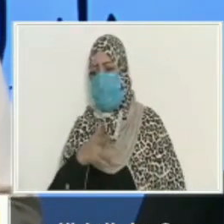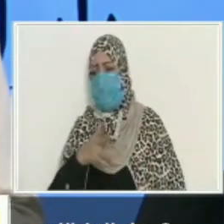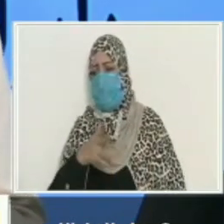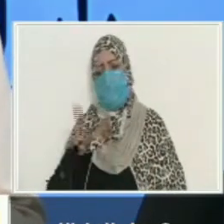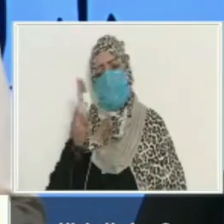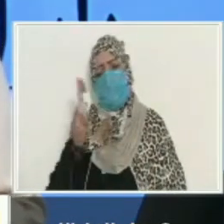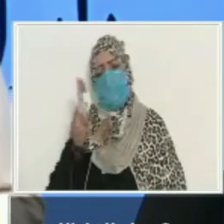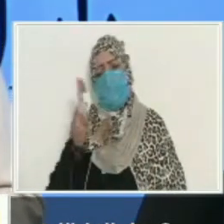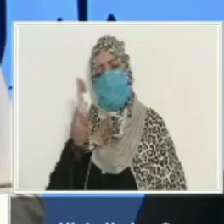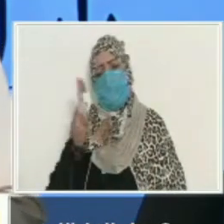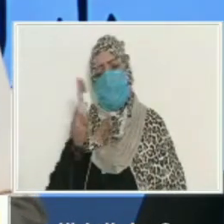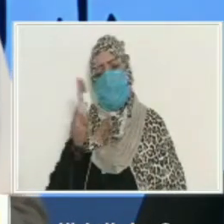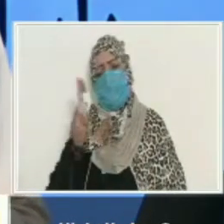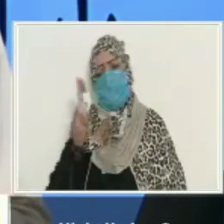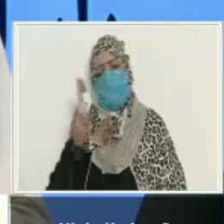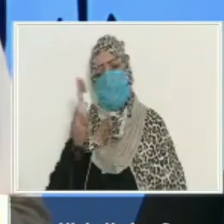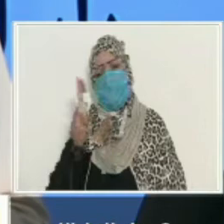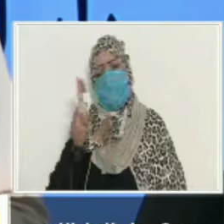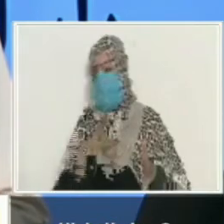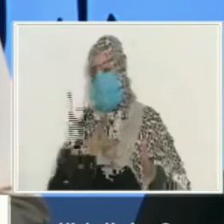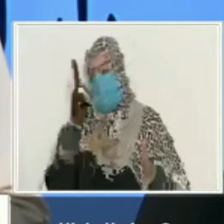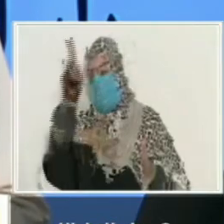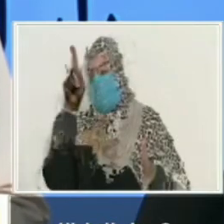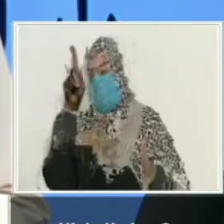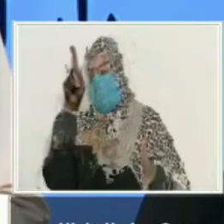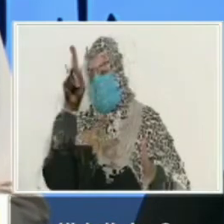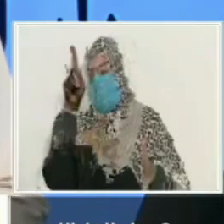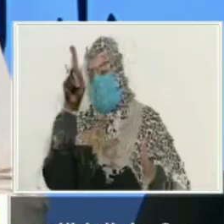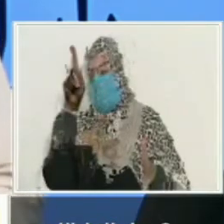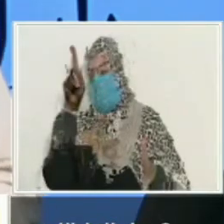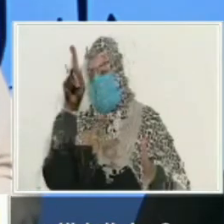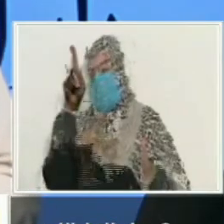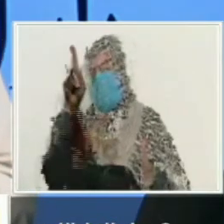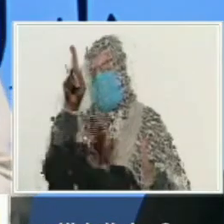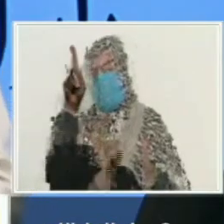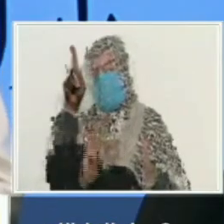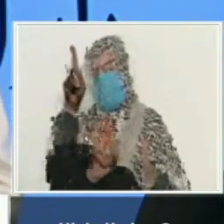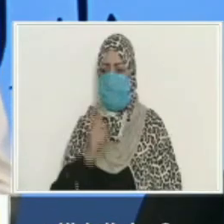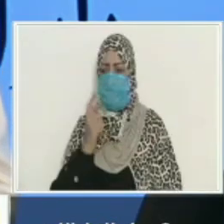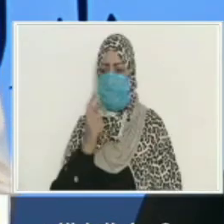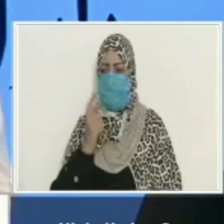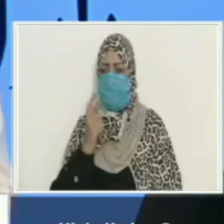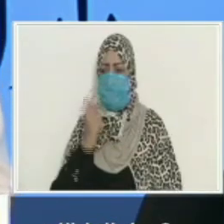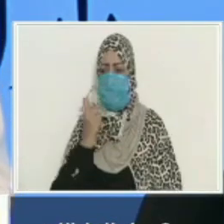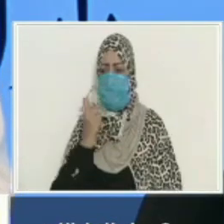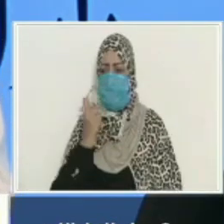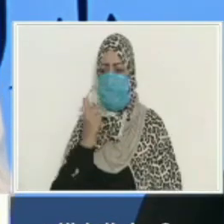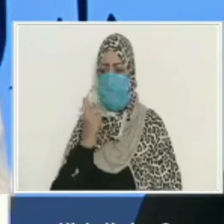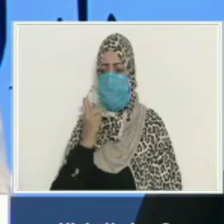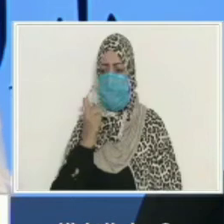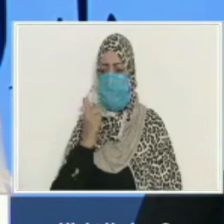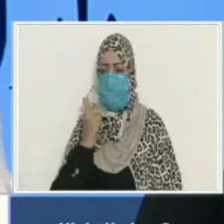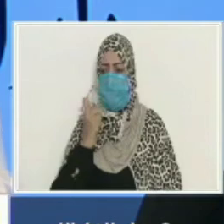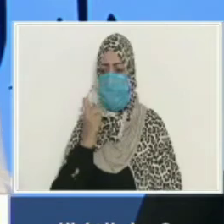سؤاله أيضا كان عن سؤال ثاني كان عن مسألة مريض السكري يمنعه الدكتور أو الطبيب من تناول العسل، مع